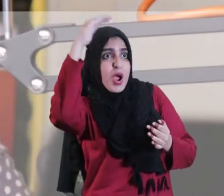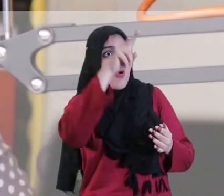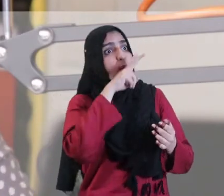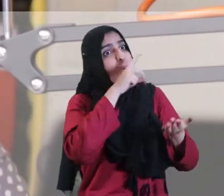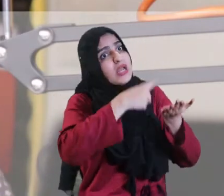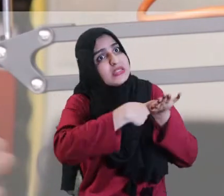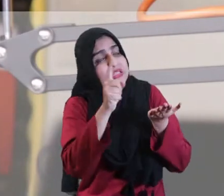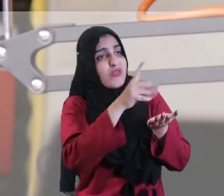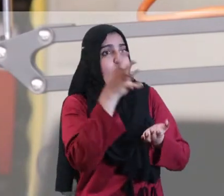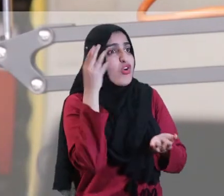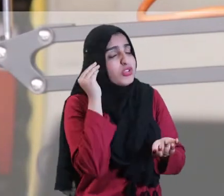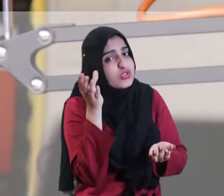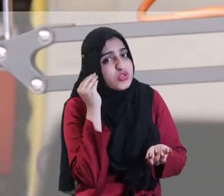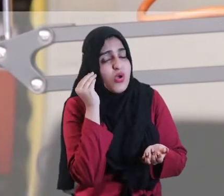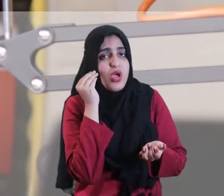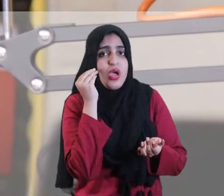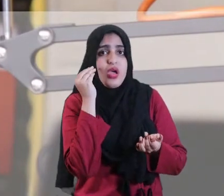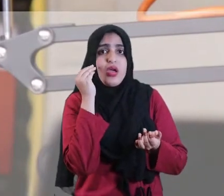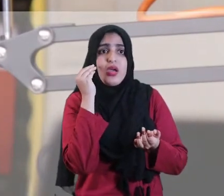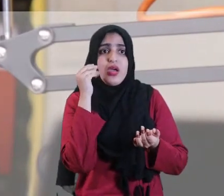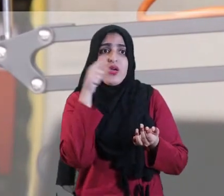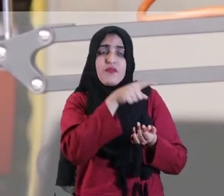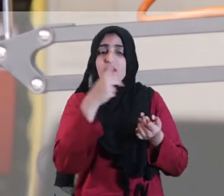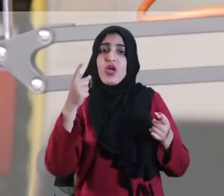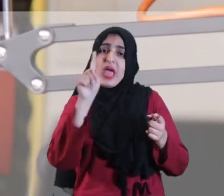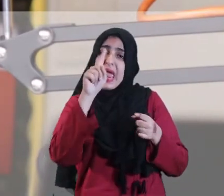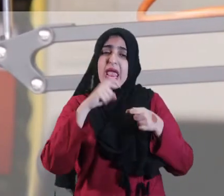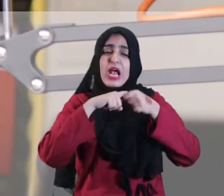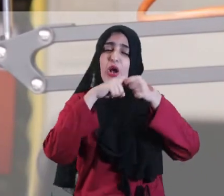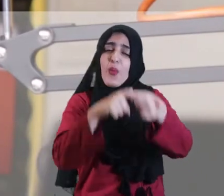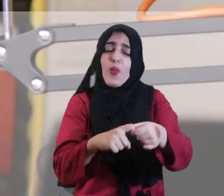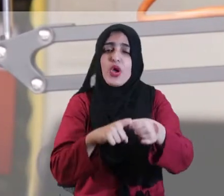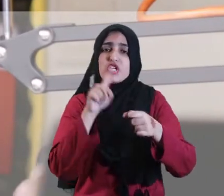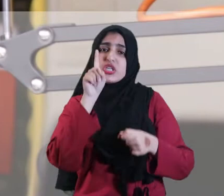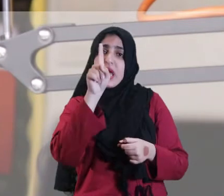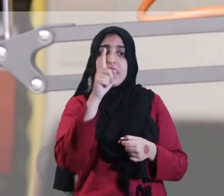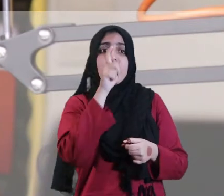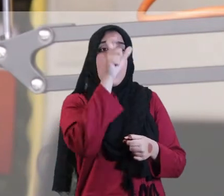है तो लाइक शेयर एंड